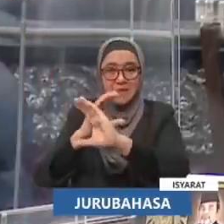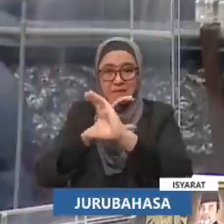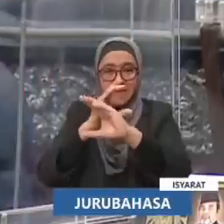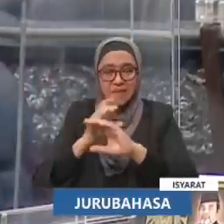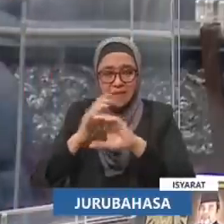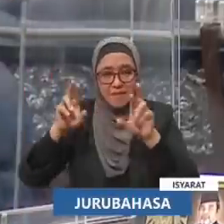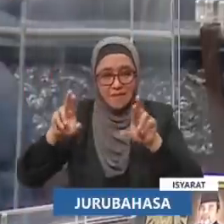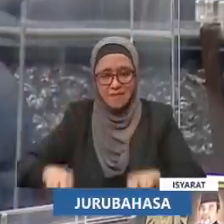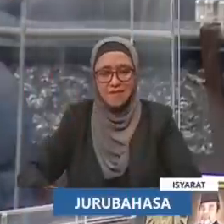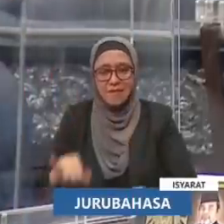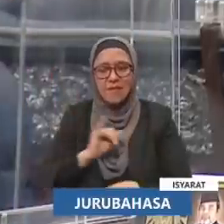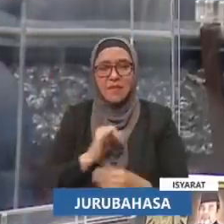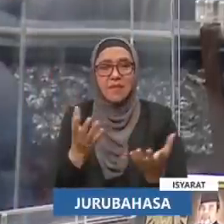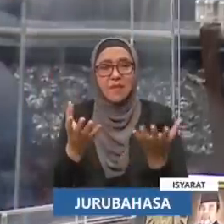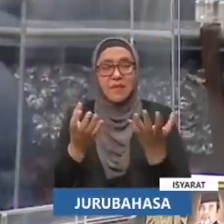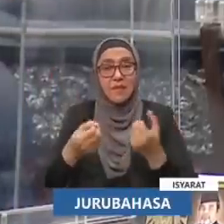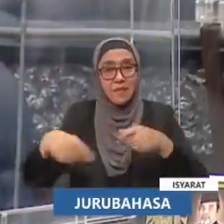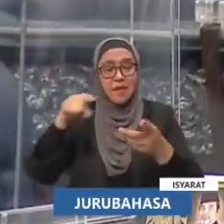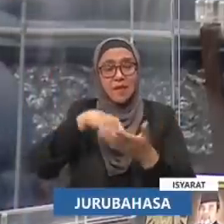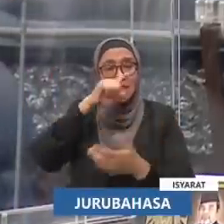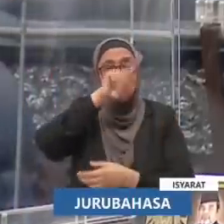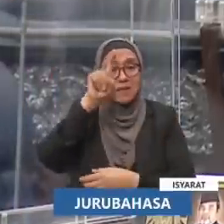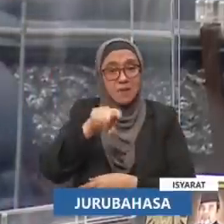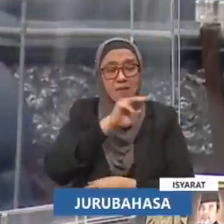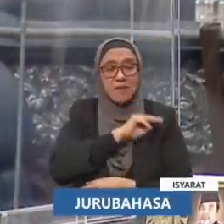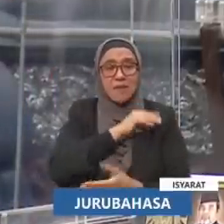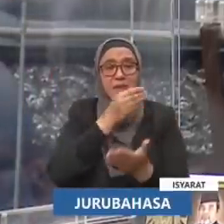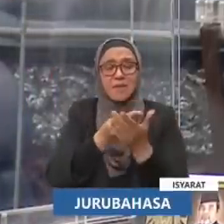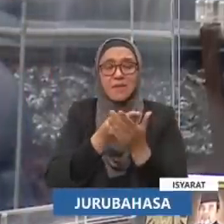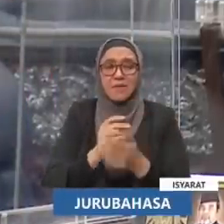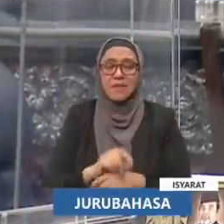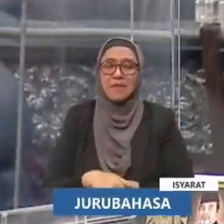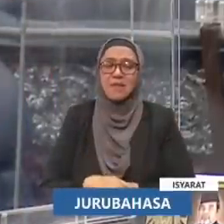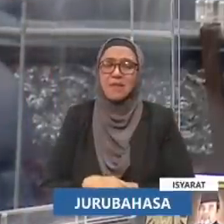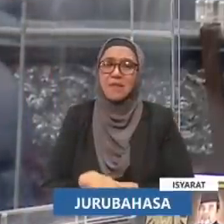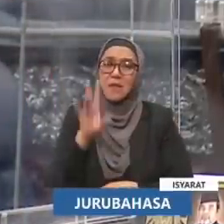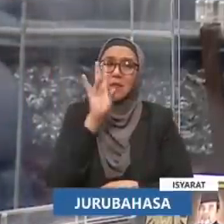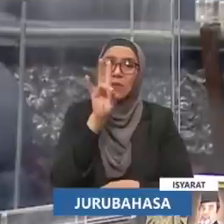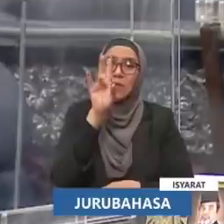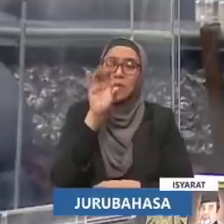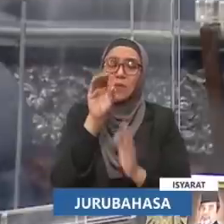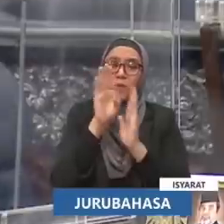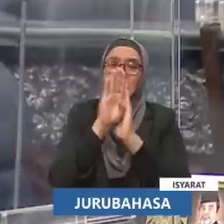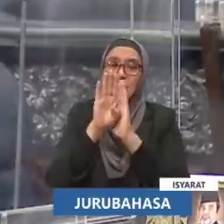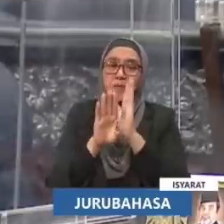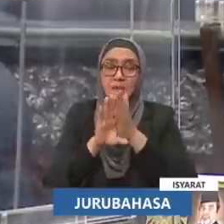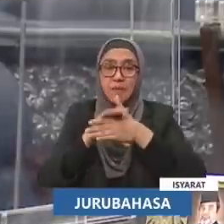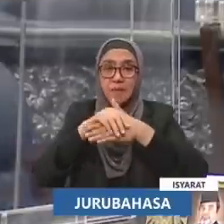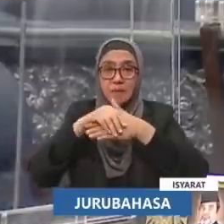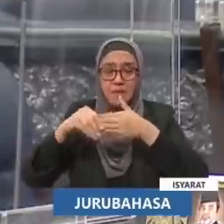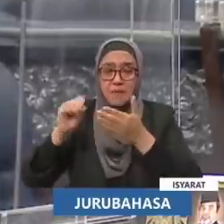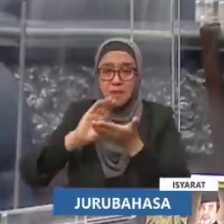Saya ingin mengambil kesempatan ini nak bertanya kepada Menteri Kewangan. 70 bilion peruntukan